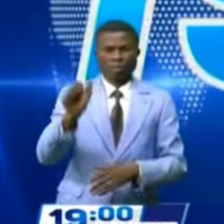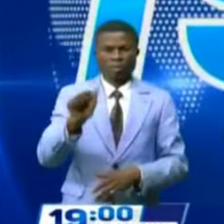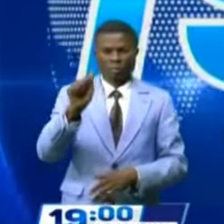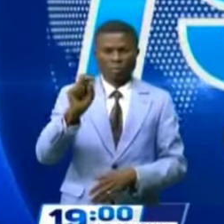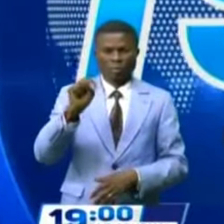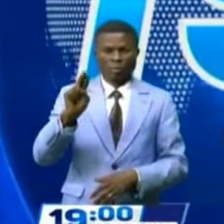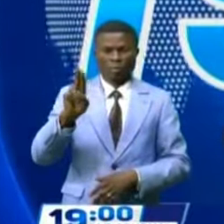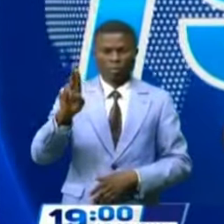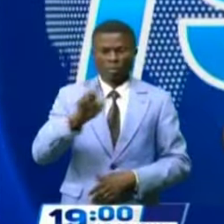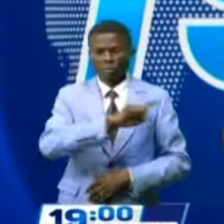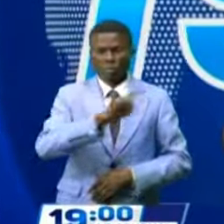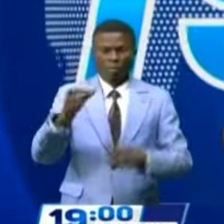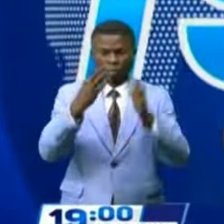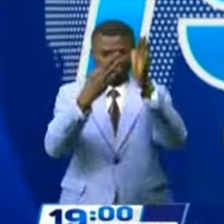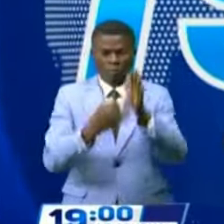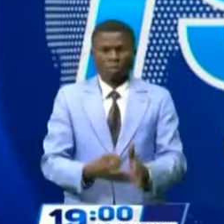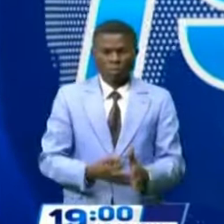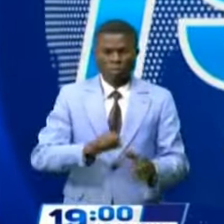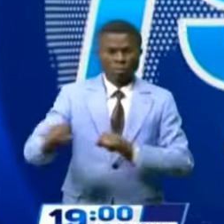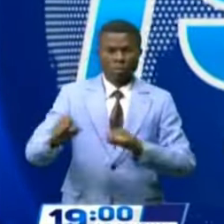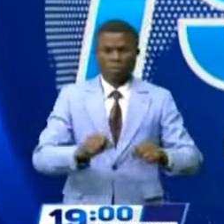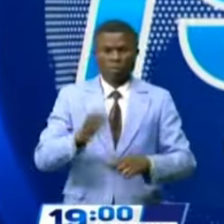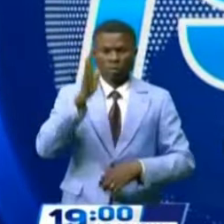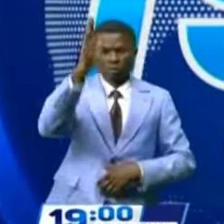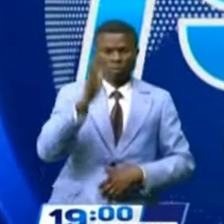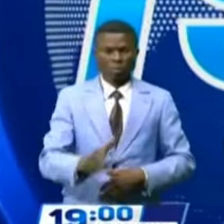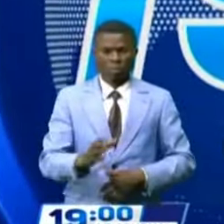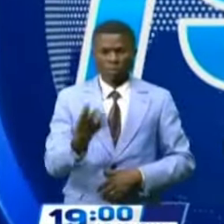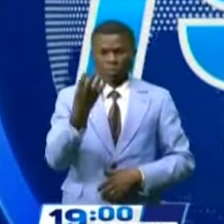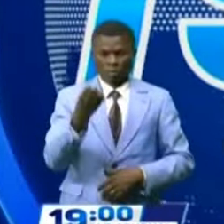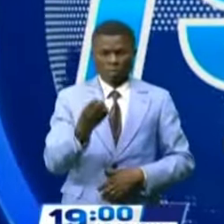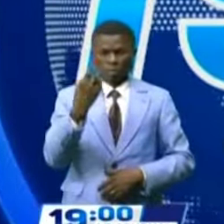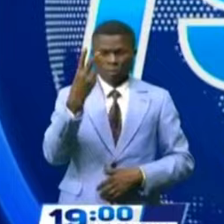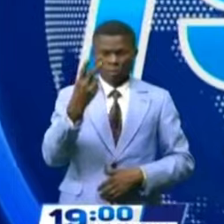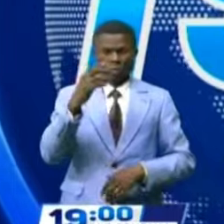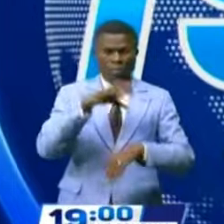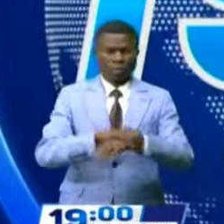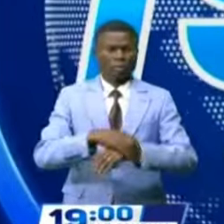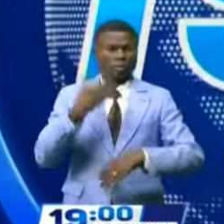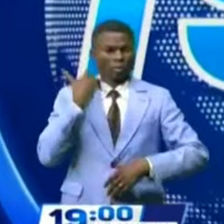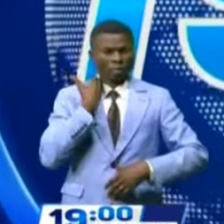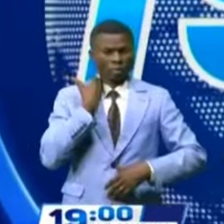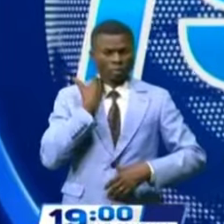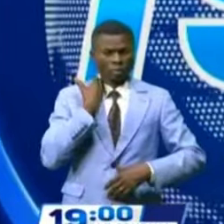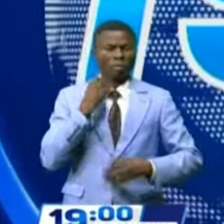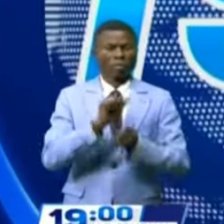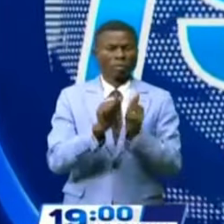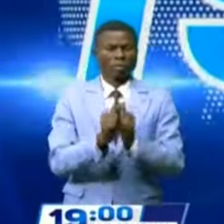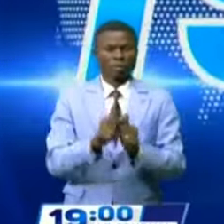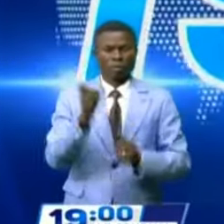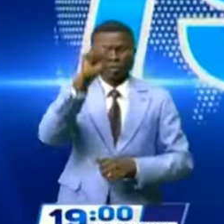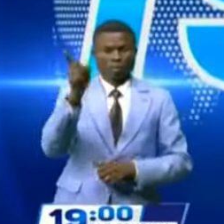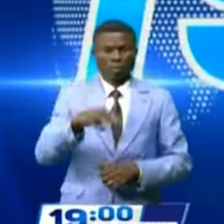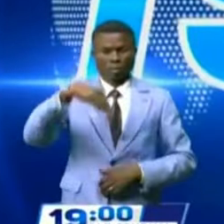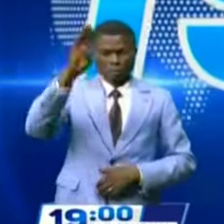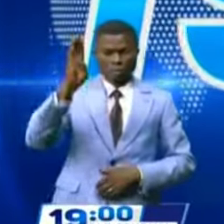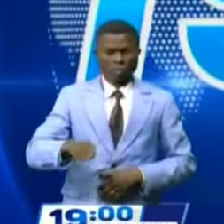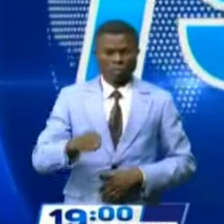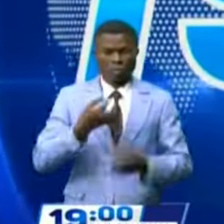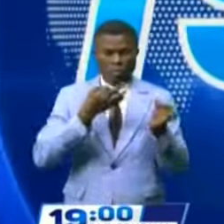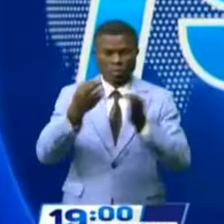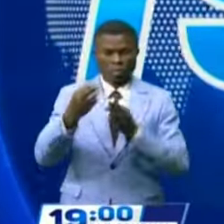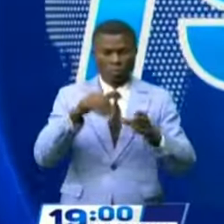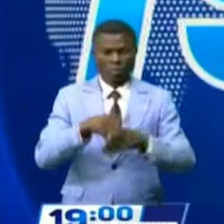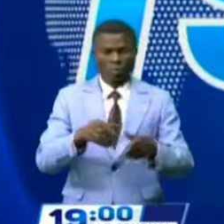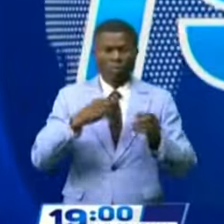de 1800 testés et 542 positifs avec un taux de positivité de 30%. Plus de